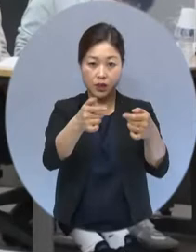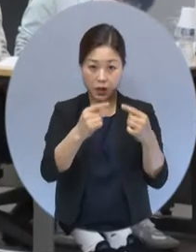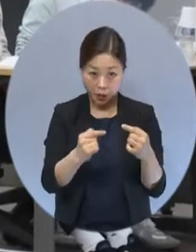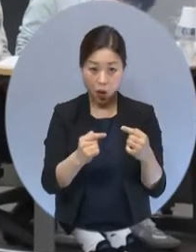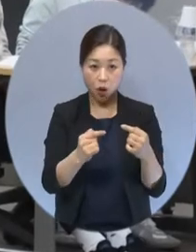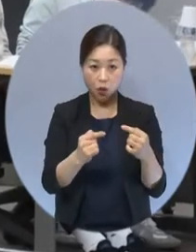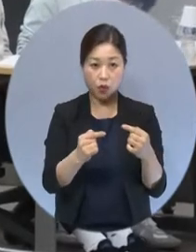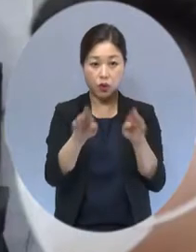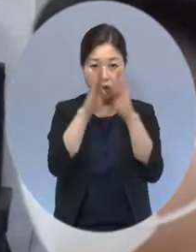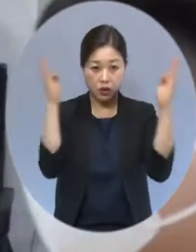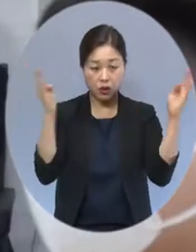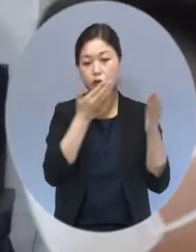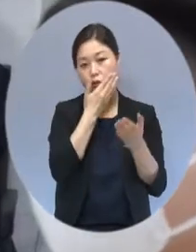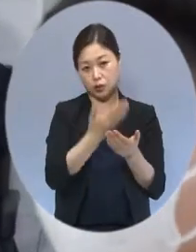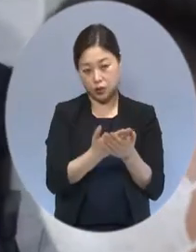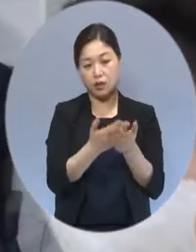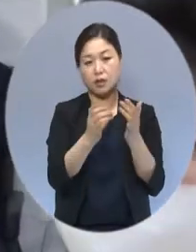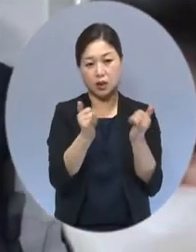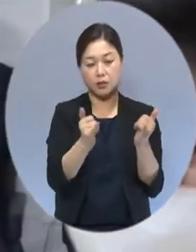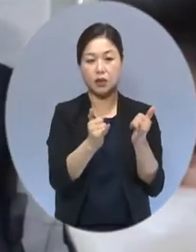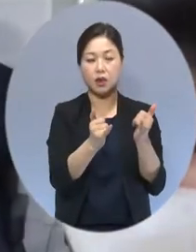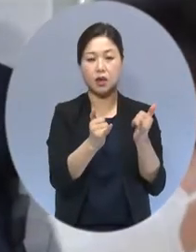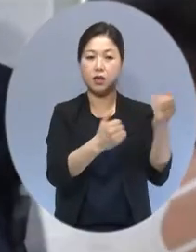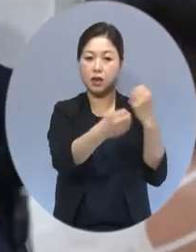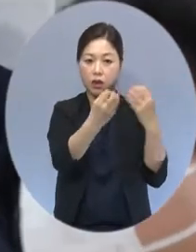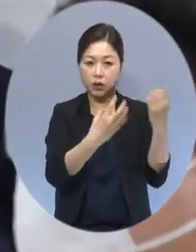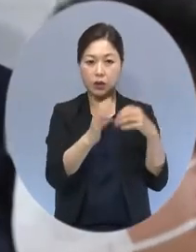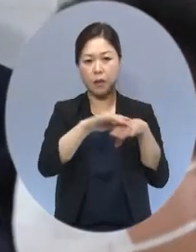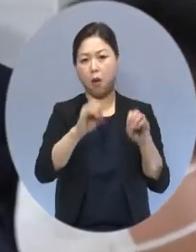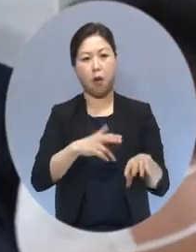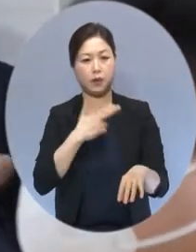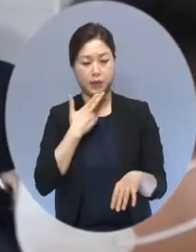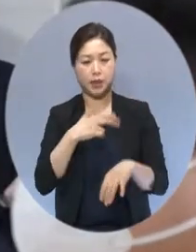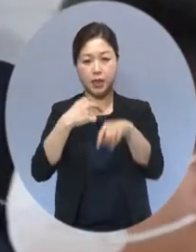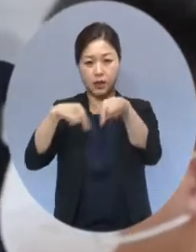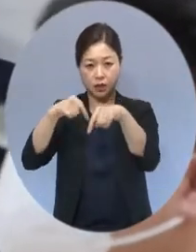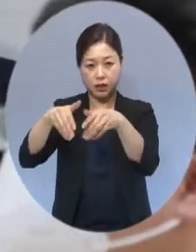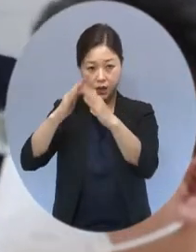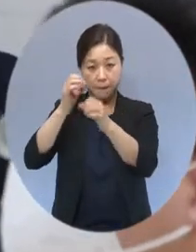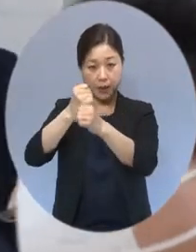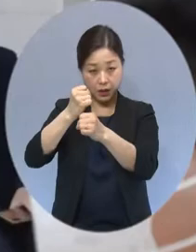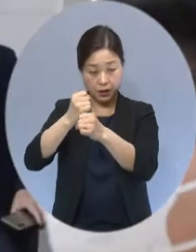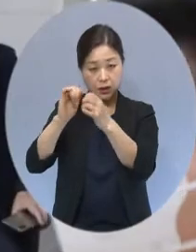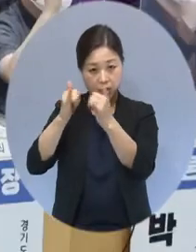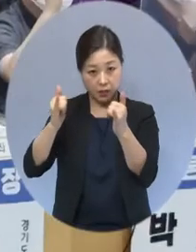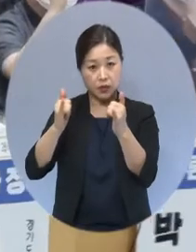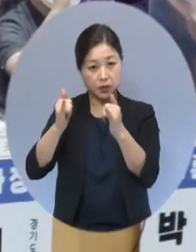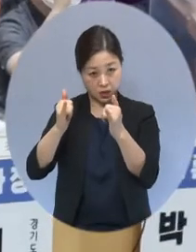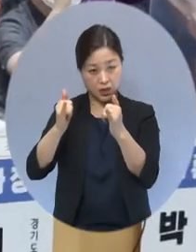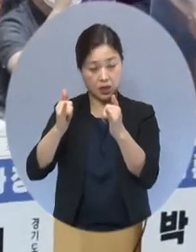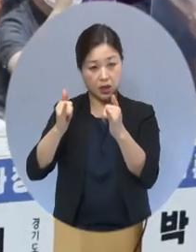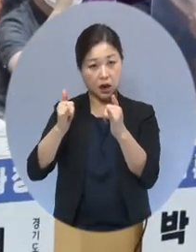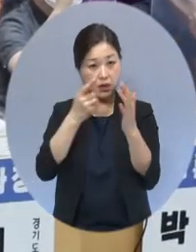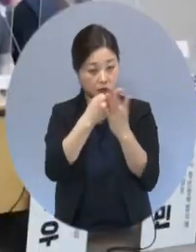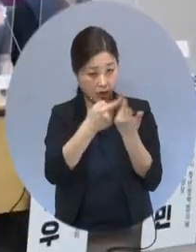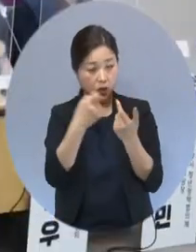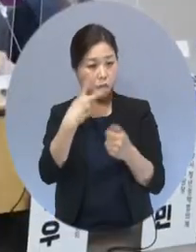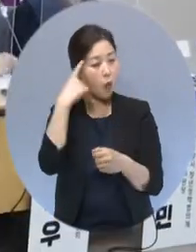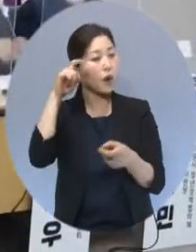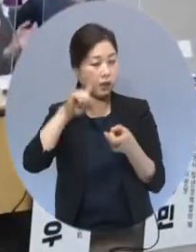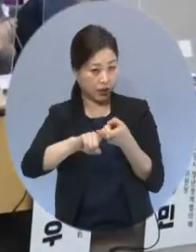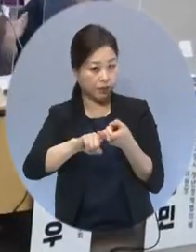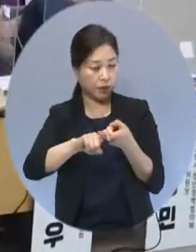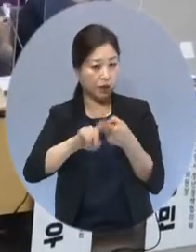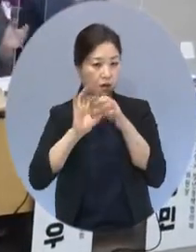조성된 소중한 주민 의견들이 헛되지 않도록 정책 수립 관계자들의 세심한 이해와 관심이